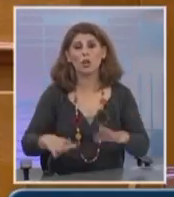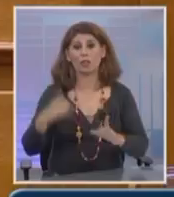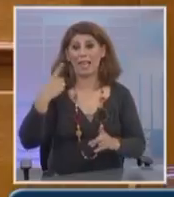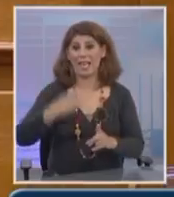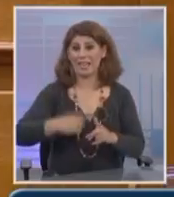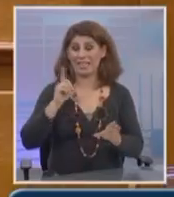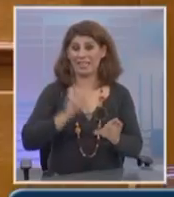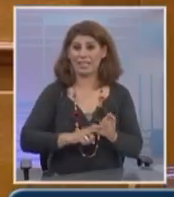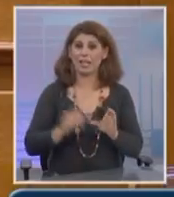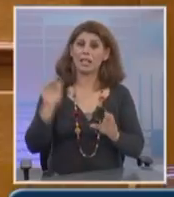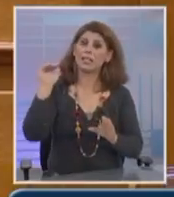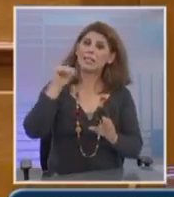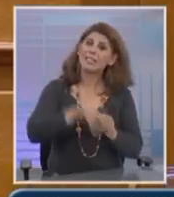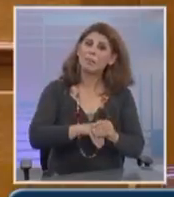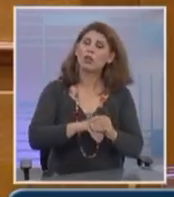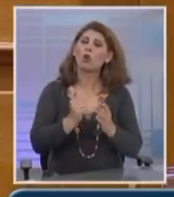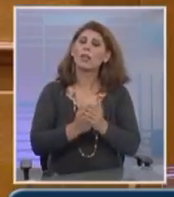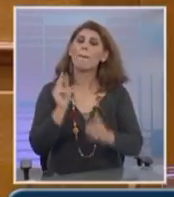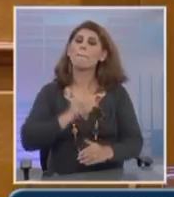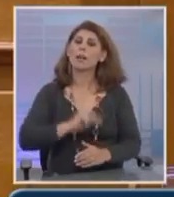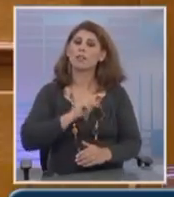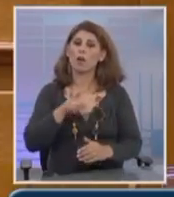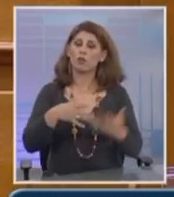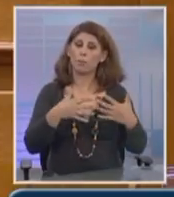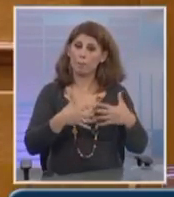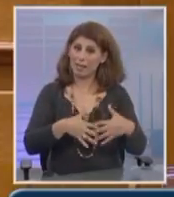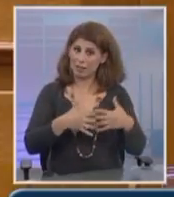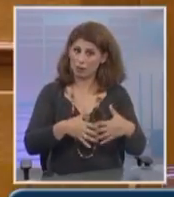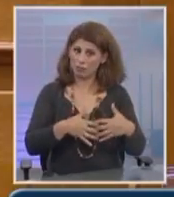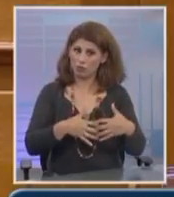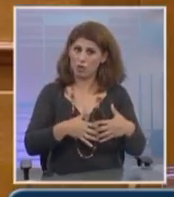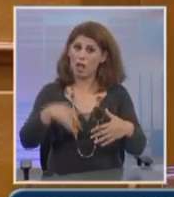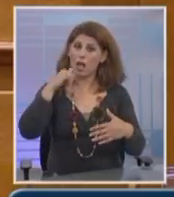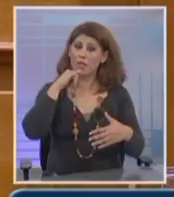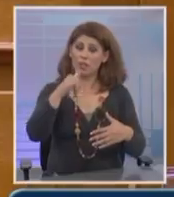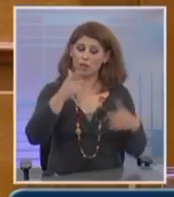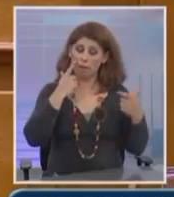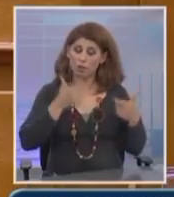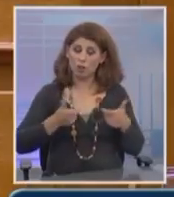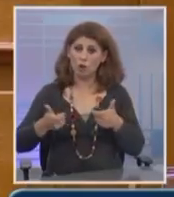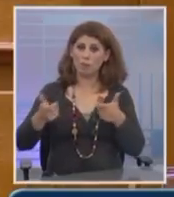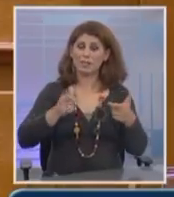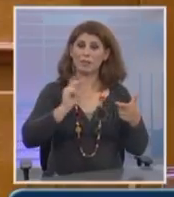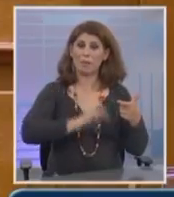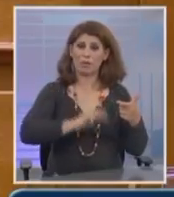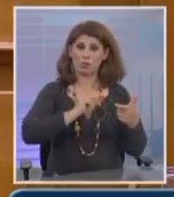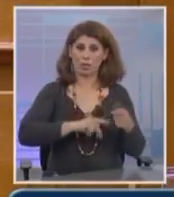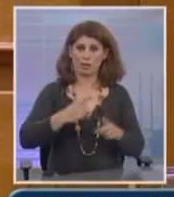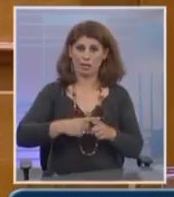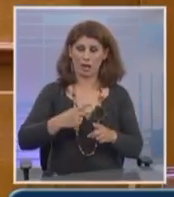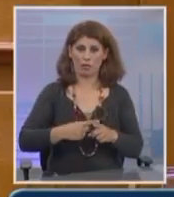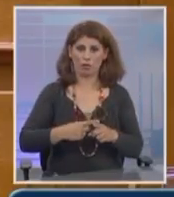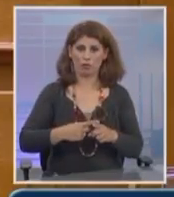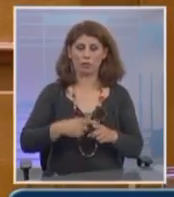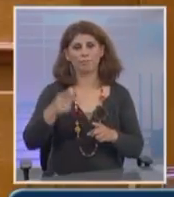Εταιρεία Συμμετοχών και Περιουσίας. Ένα μηχανισμό διαρκούς επιτροπίας στην περιουσία της χώρας,